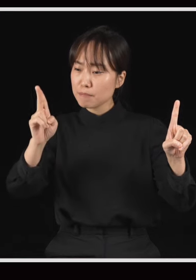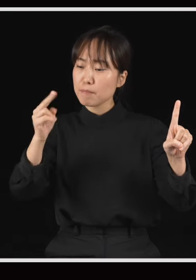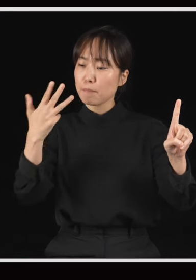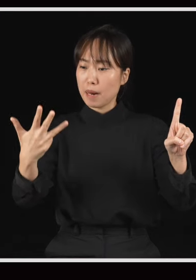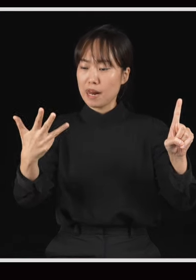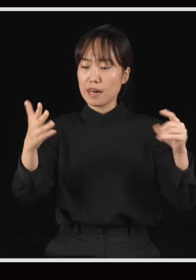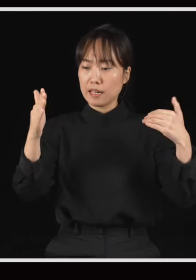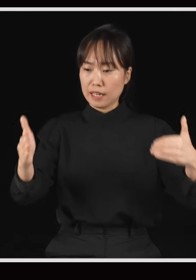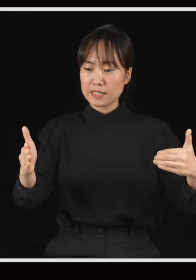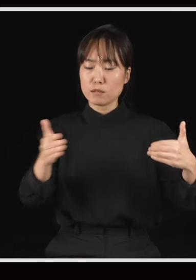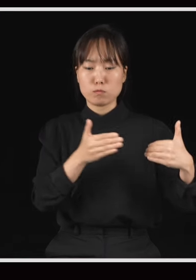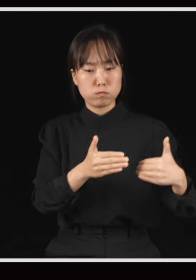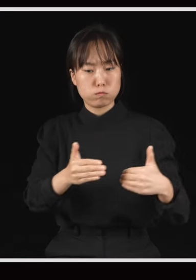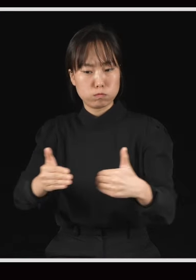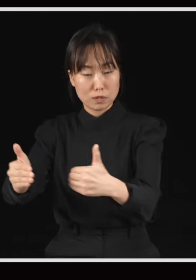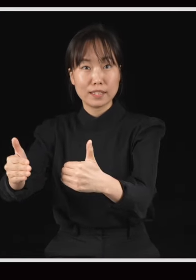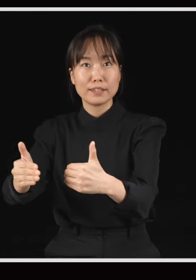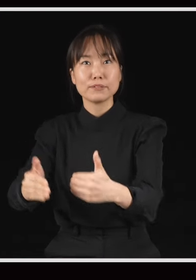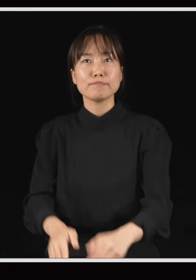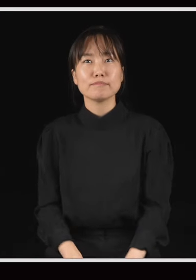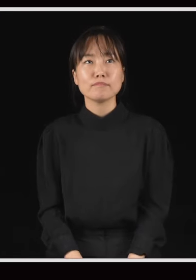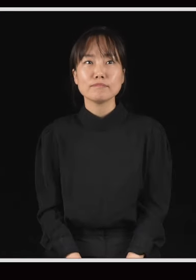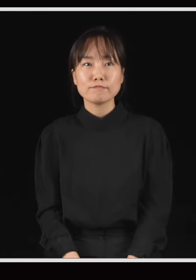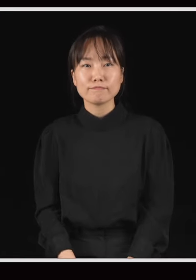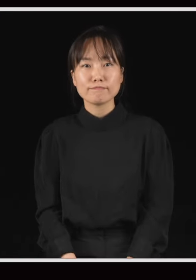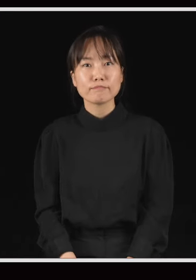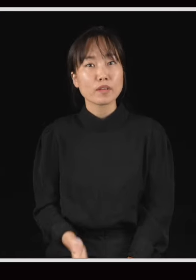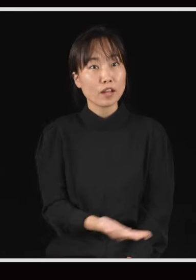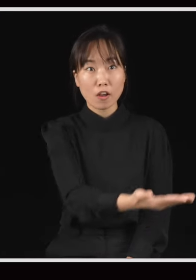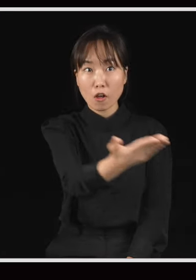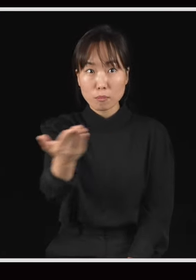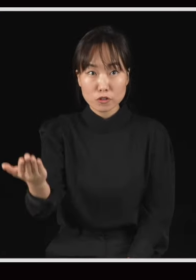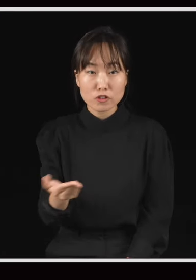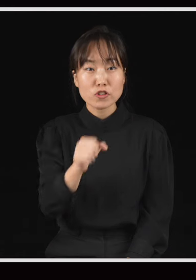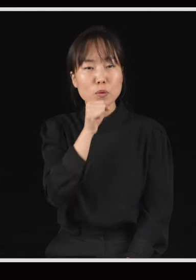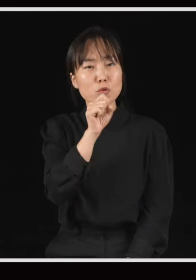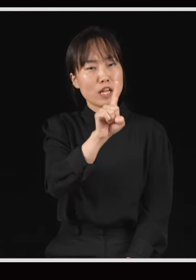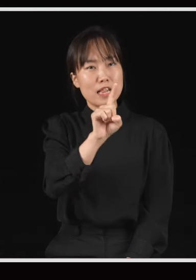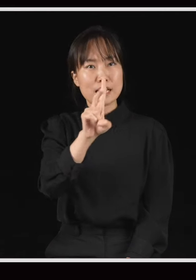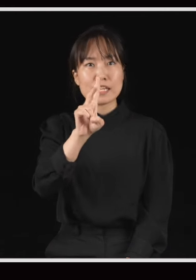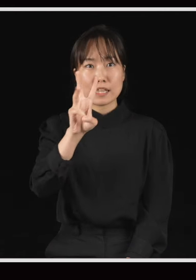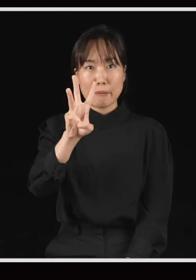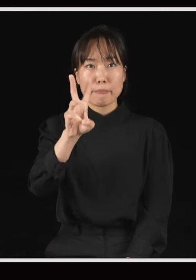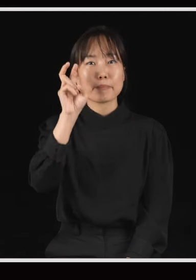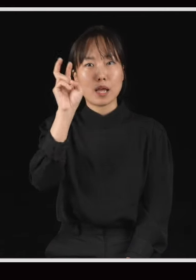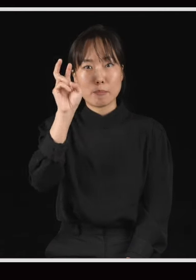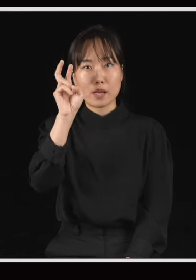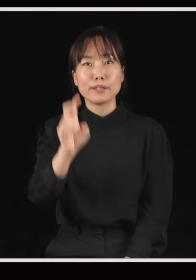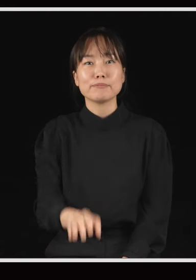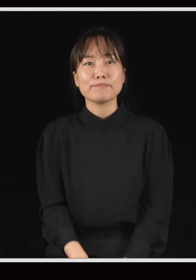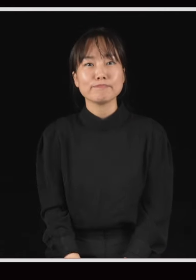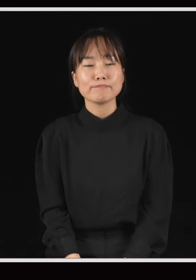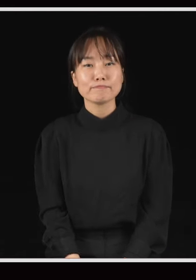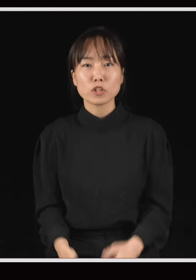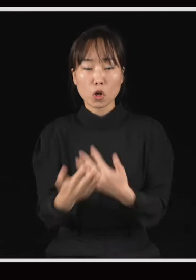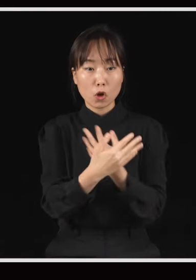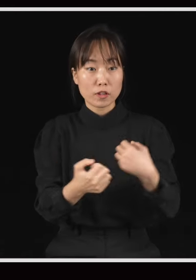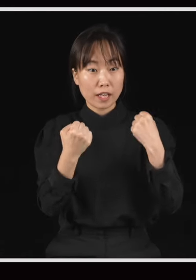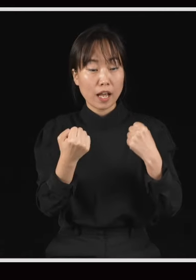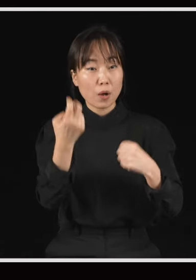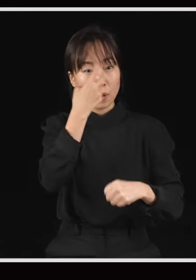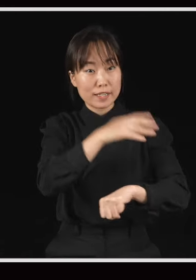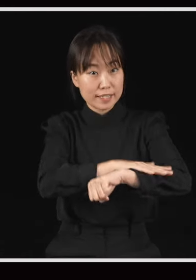갑니다. 나이가 들면서. 여기 계신 굉장히 많은 분들은 1점이나 2점 그리고 3점일 거예요. 건강관리